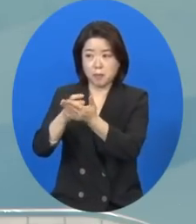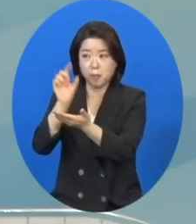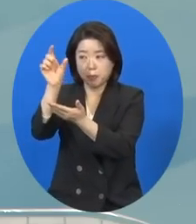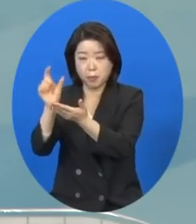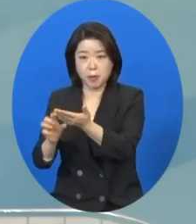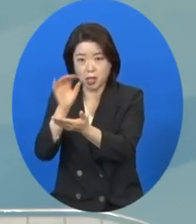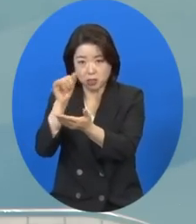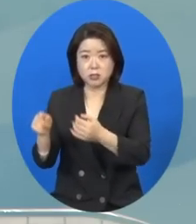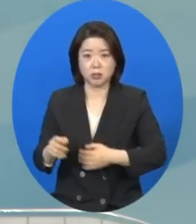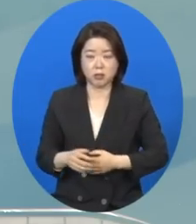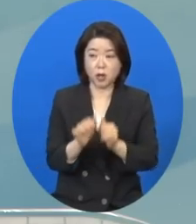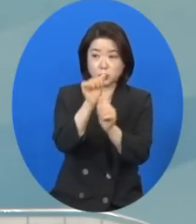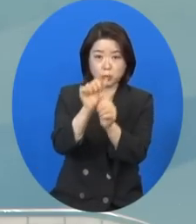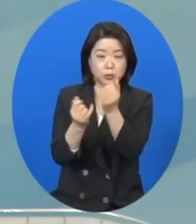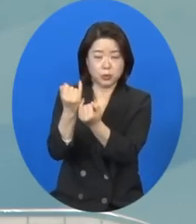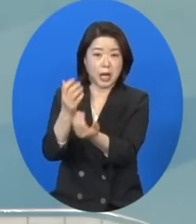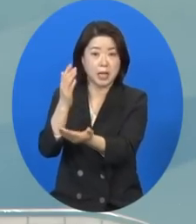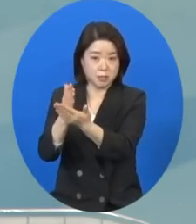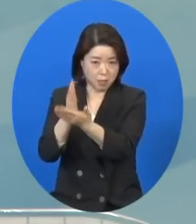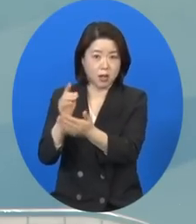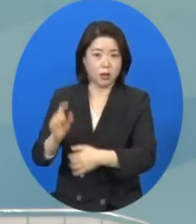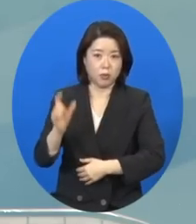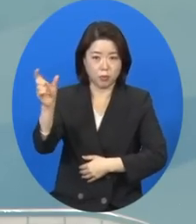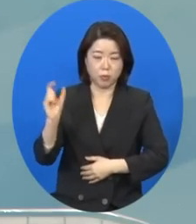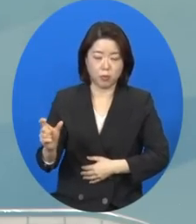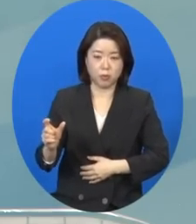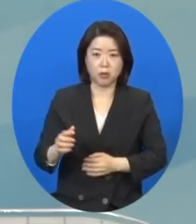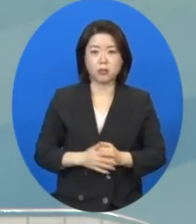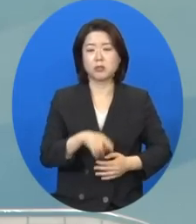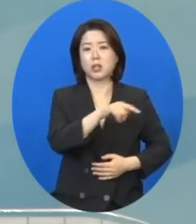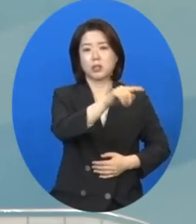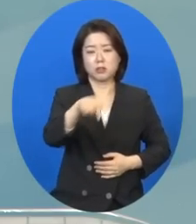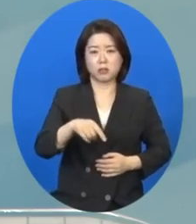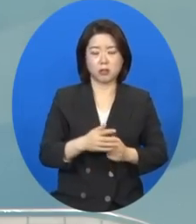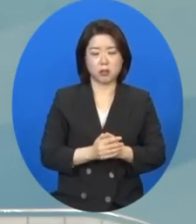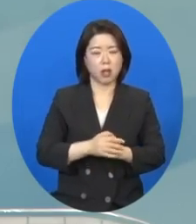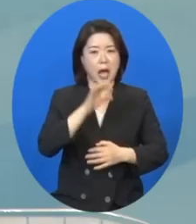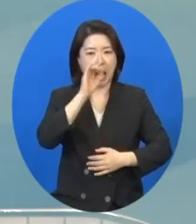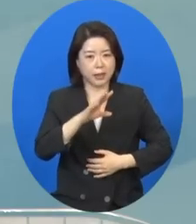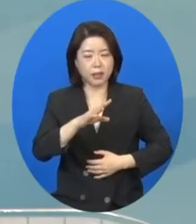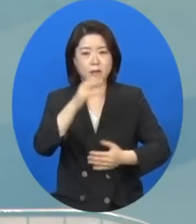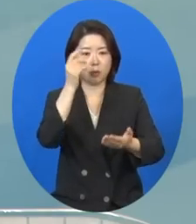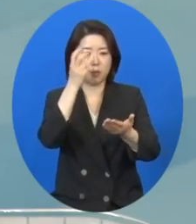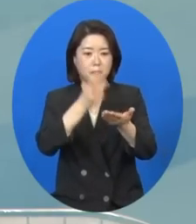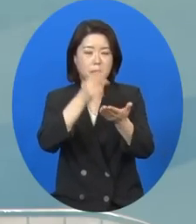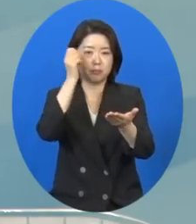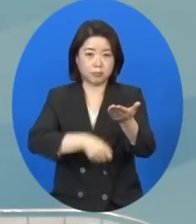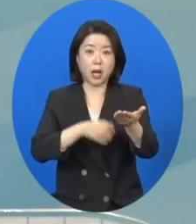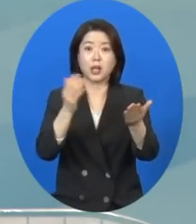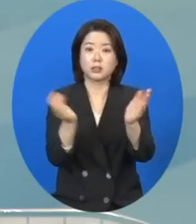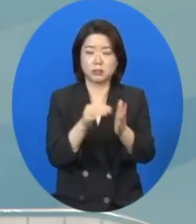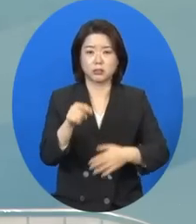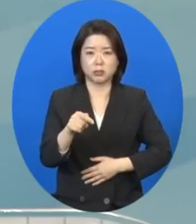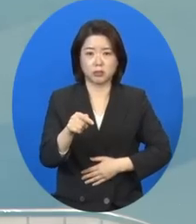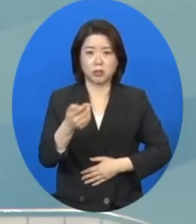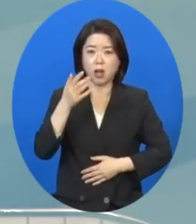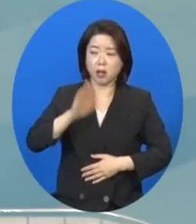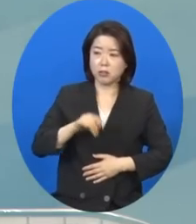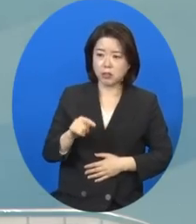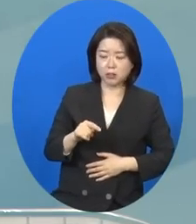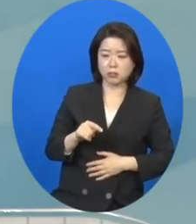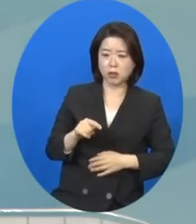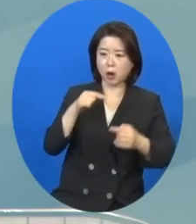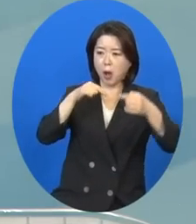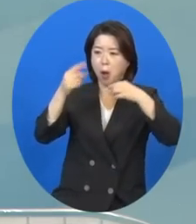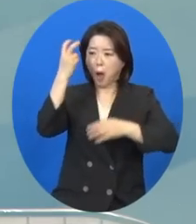대해서 2019년 사법위원회에서 위헌이라고 판결을 내렸어요 안 된다는 것이죠 그런데 그것을